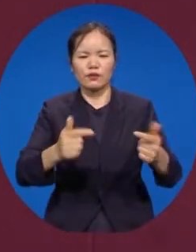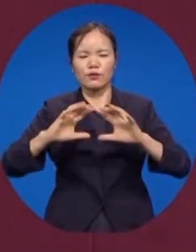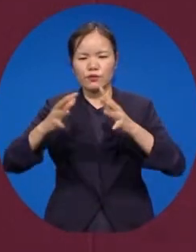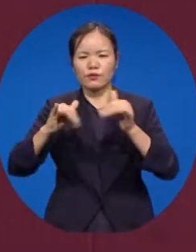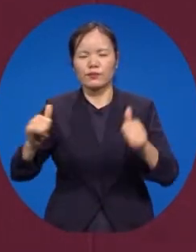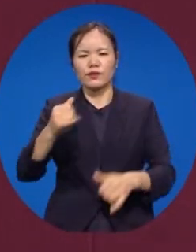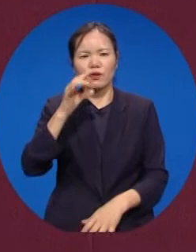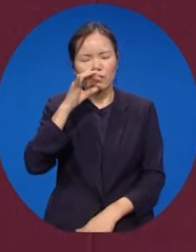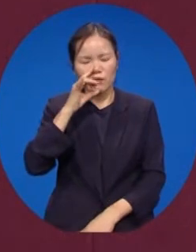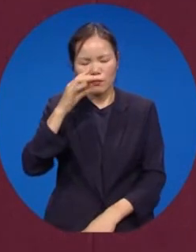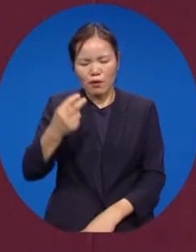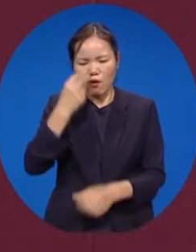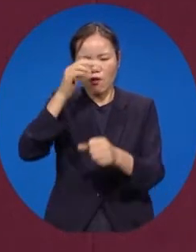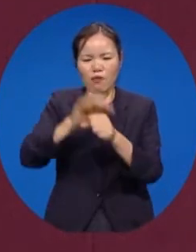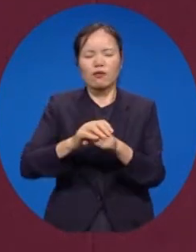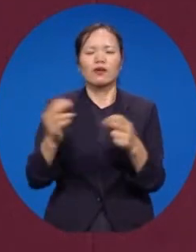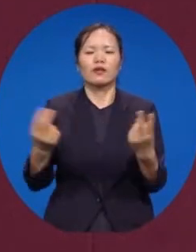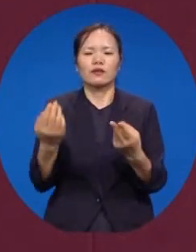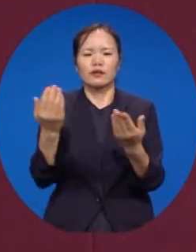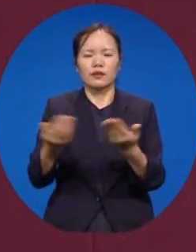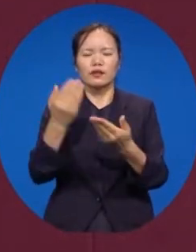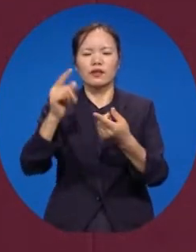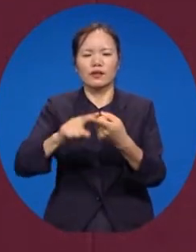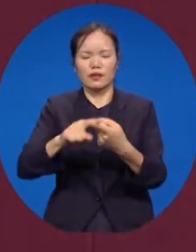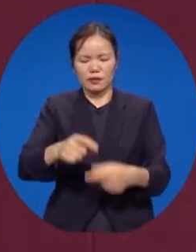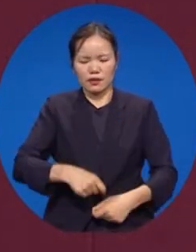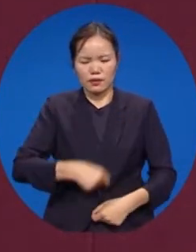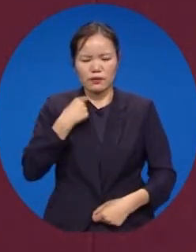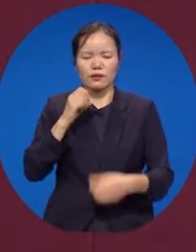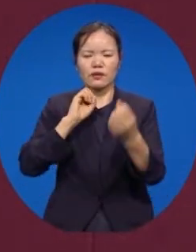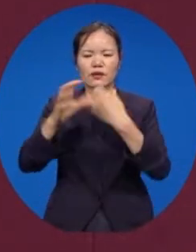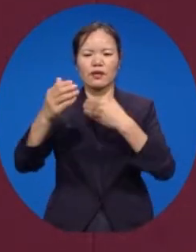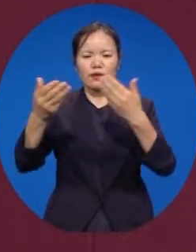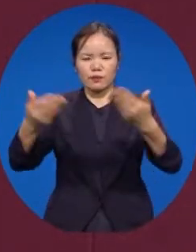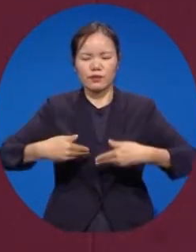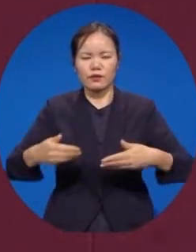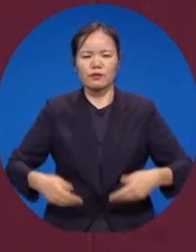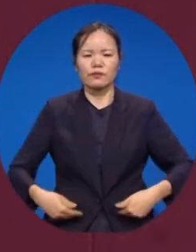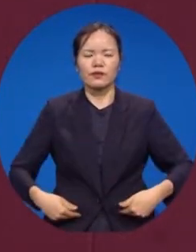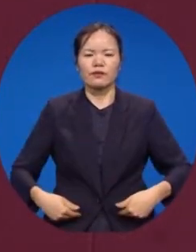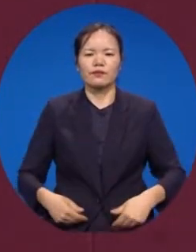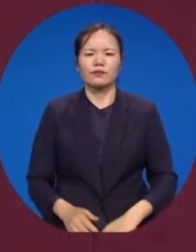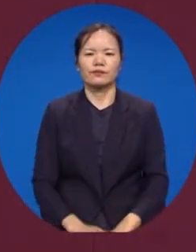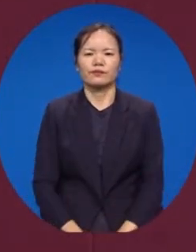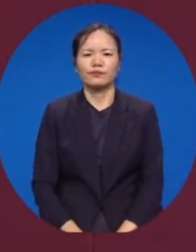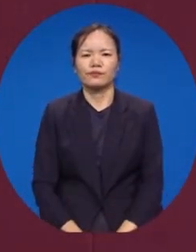궁금해하고 억울해하는 일에 대해서 진솔하게 답해야 합니다.